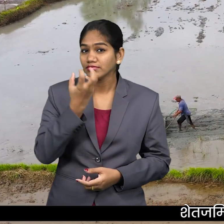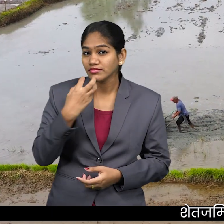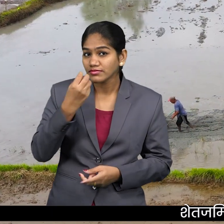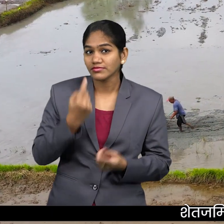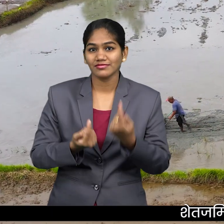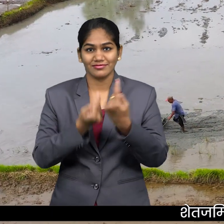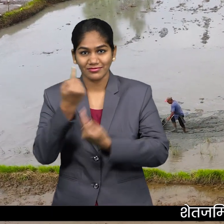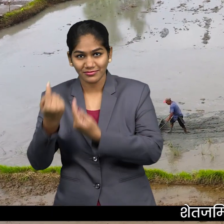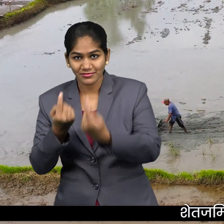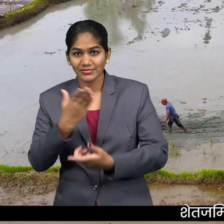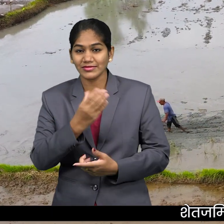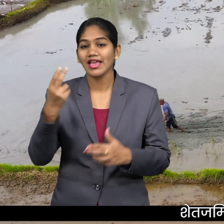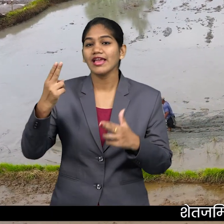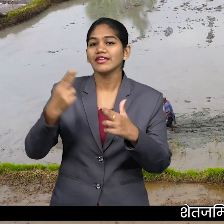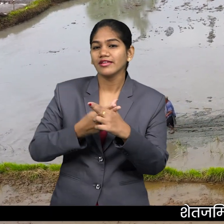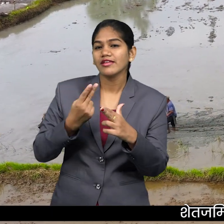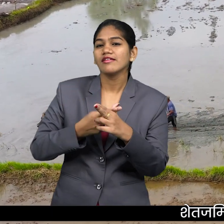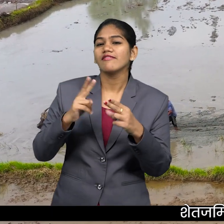शेतजमिनीची लागवड करणे